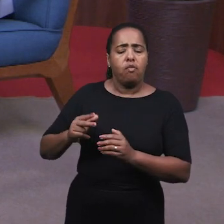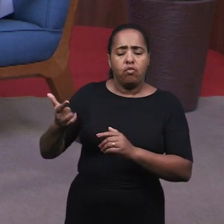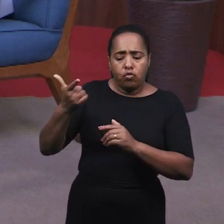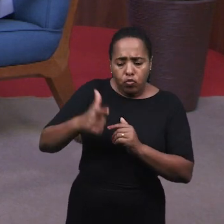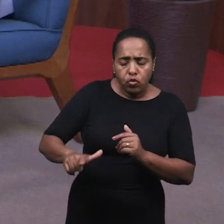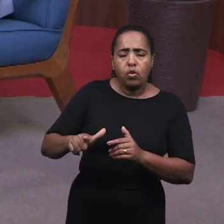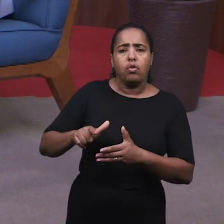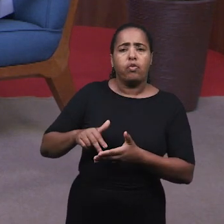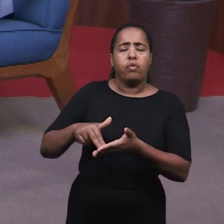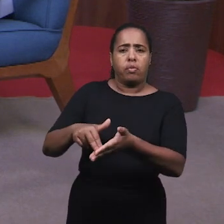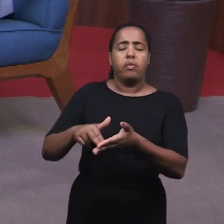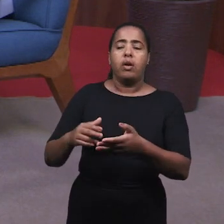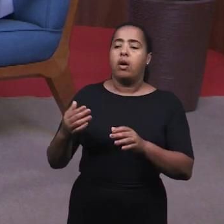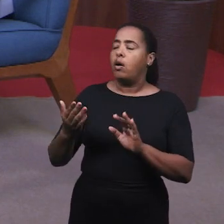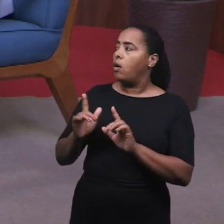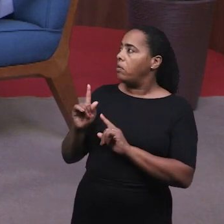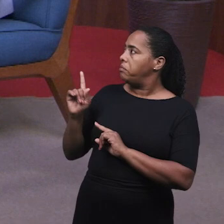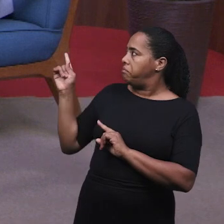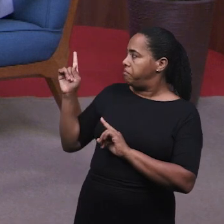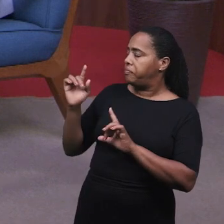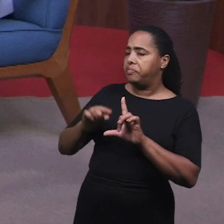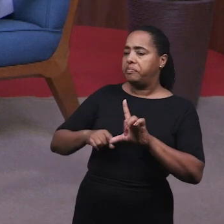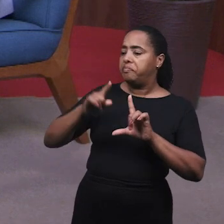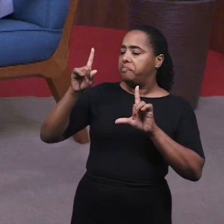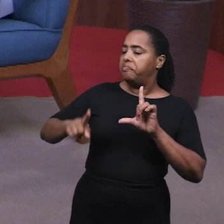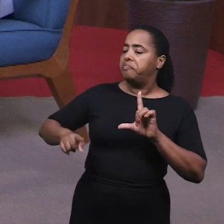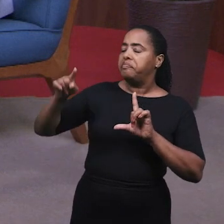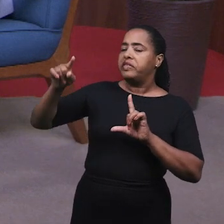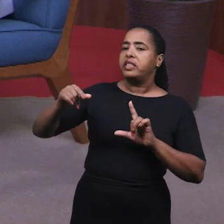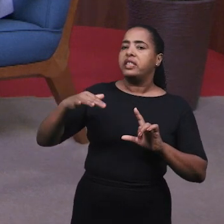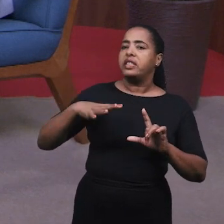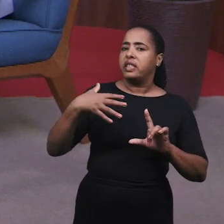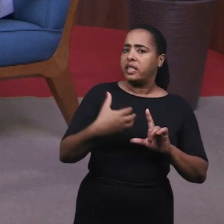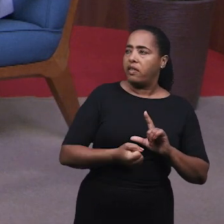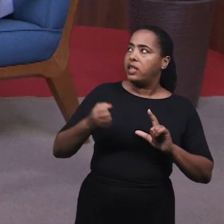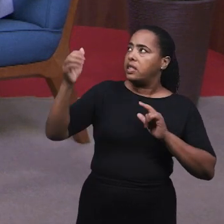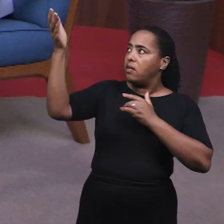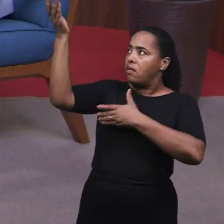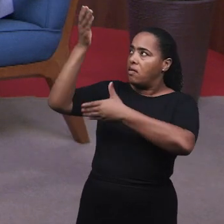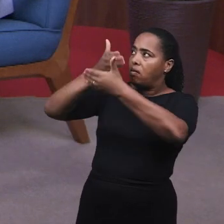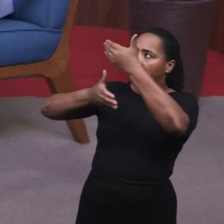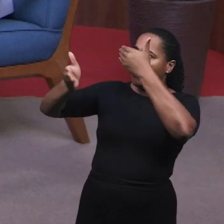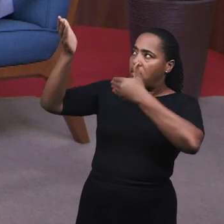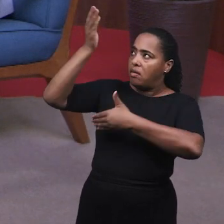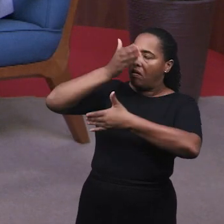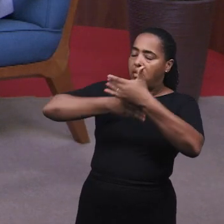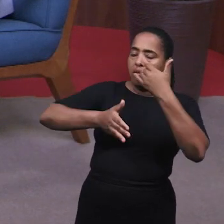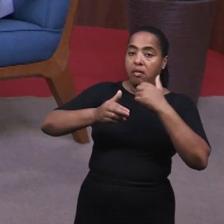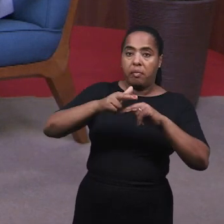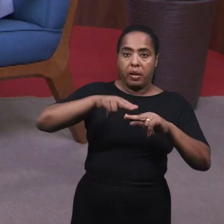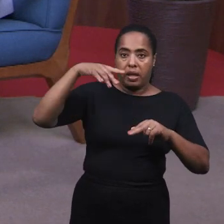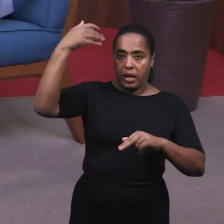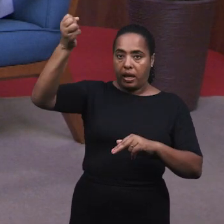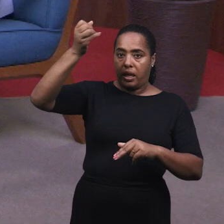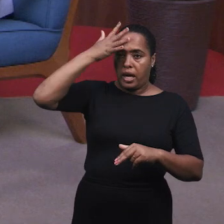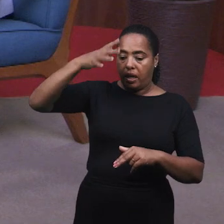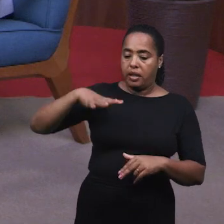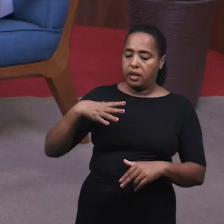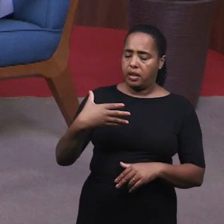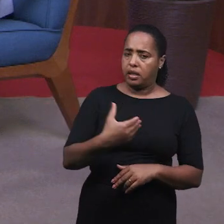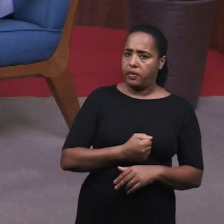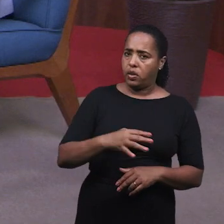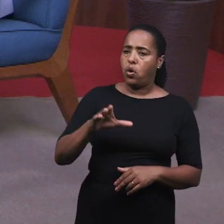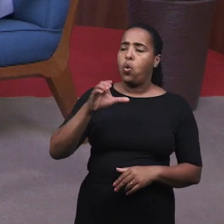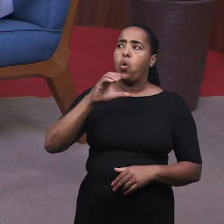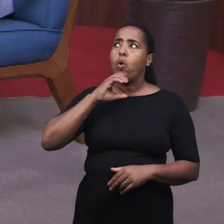que, regardez, le salut est venu de l'éternité, par la grâce vous êtes sauvés, c'est la souveraineté de Dieu.